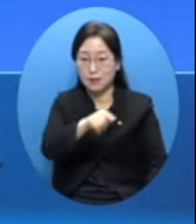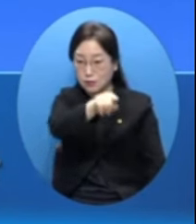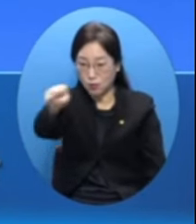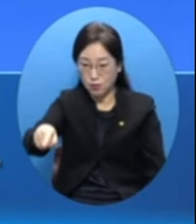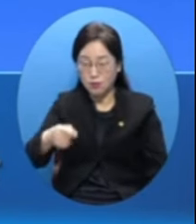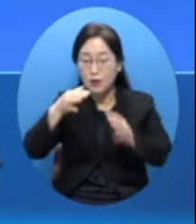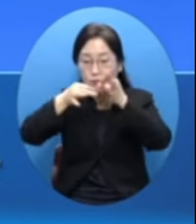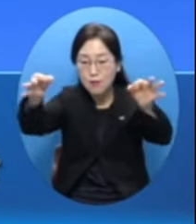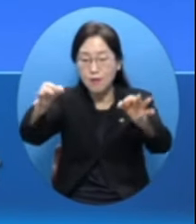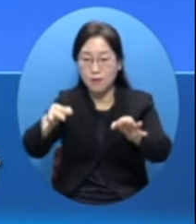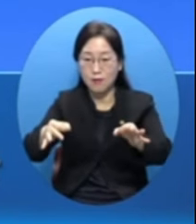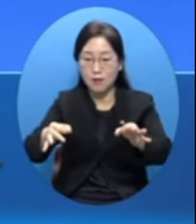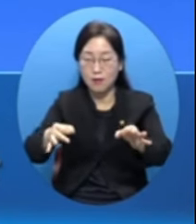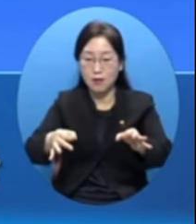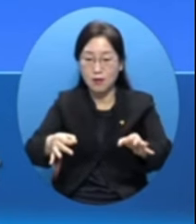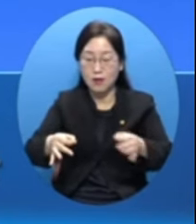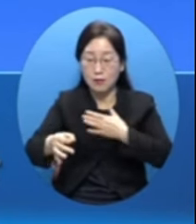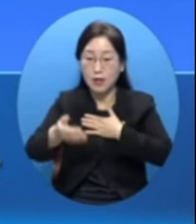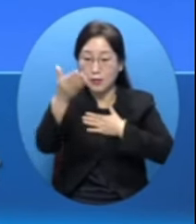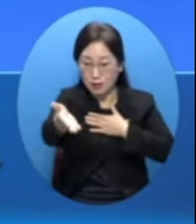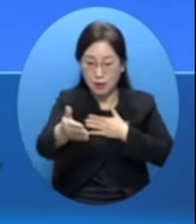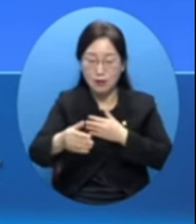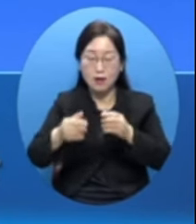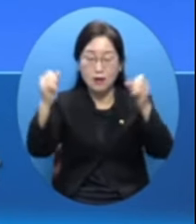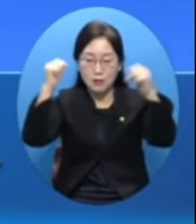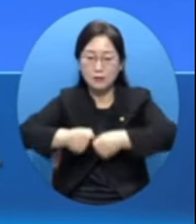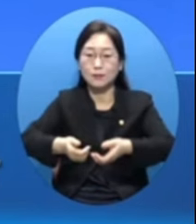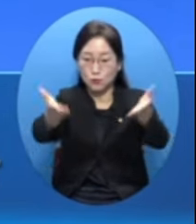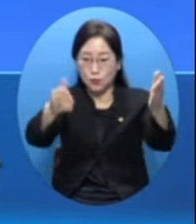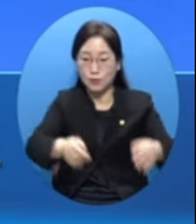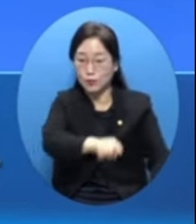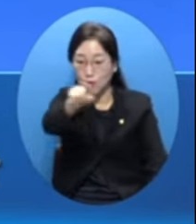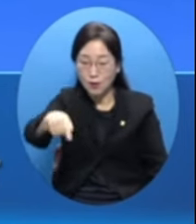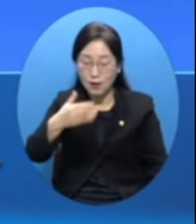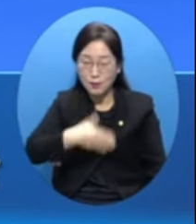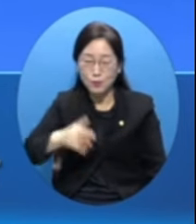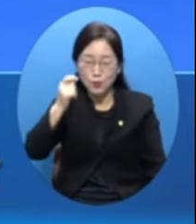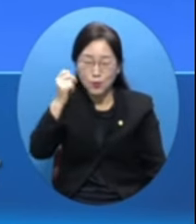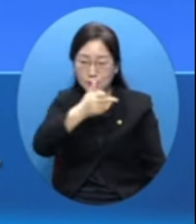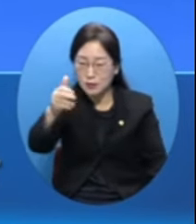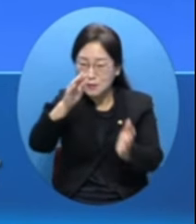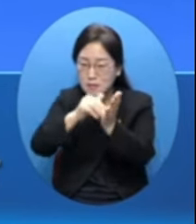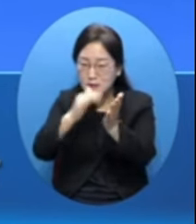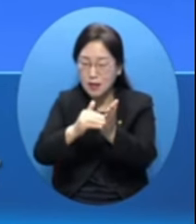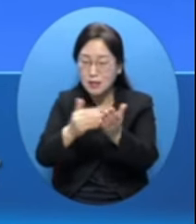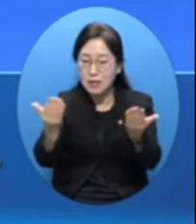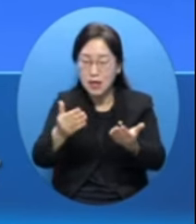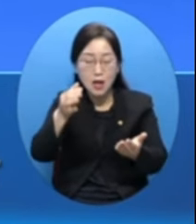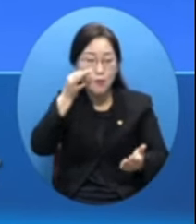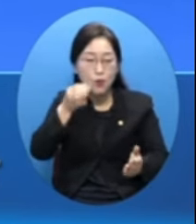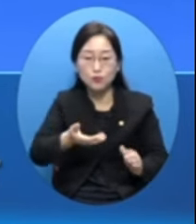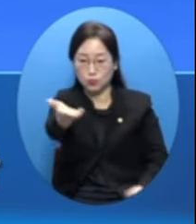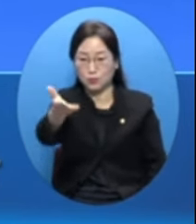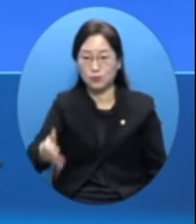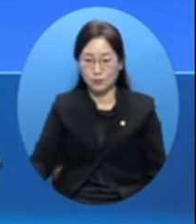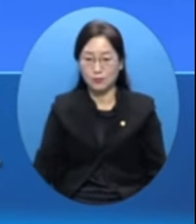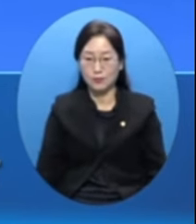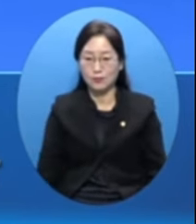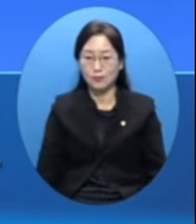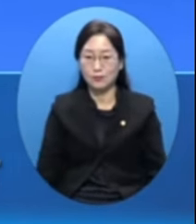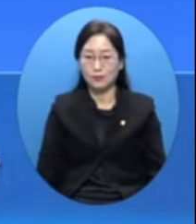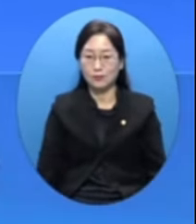부르짖으라. 내가 내게 응답하겠고 내가 알지 못하는 크고 은밀한 일을 내게 보이리라.